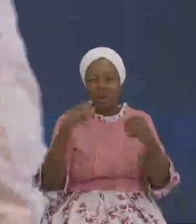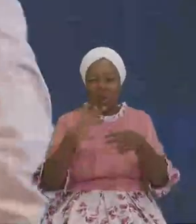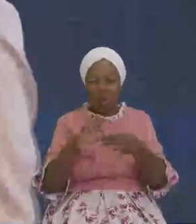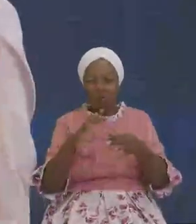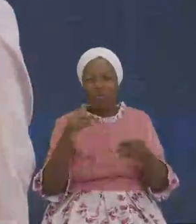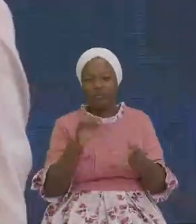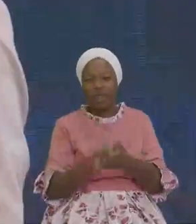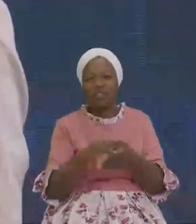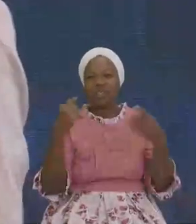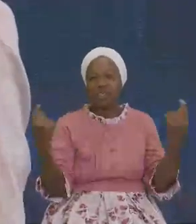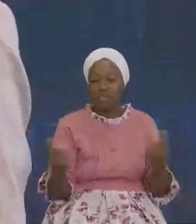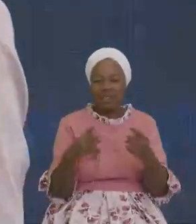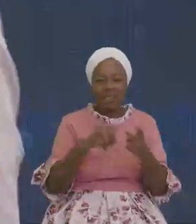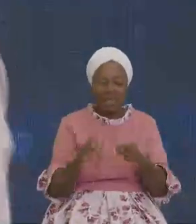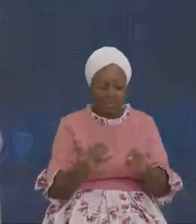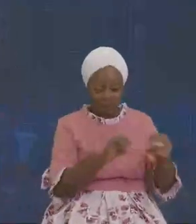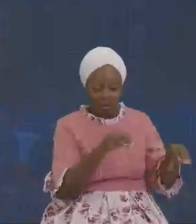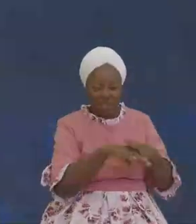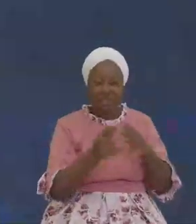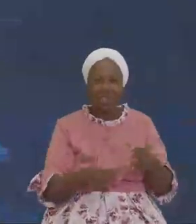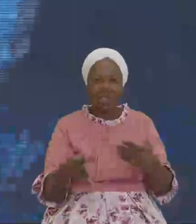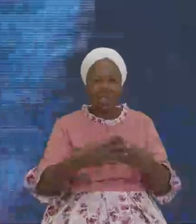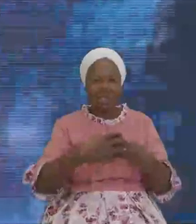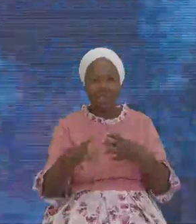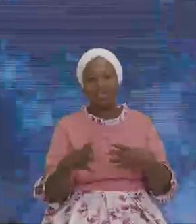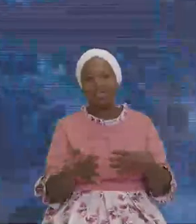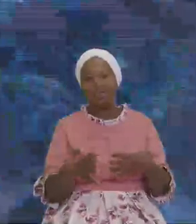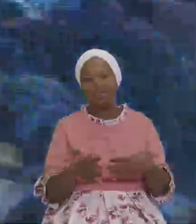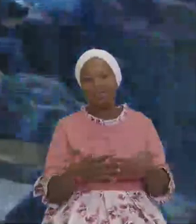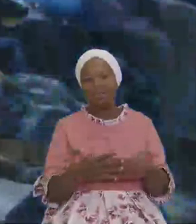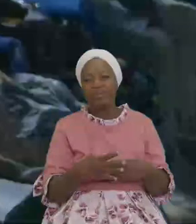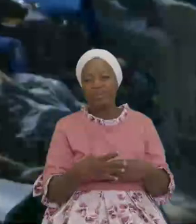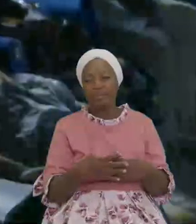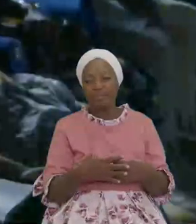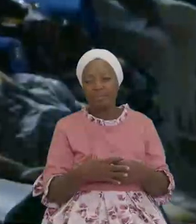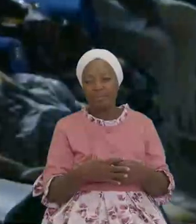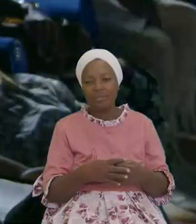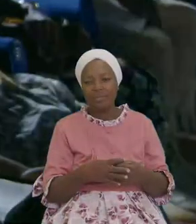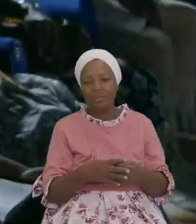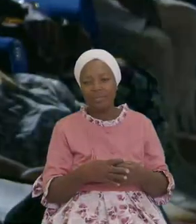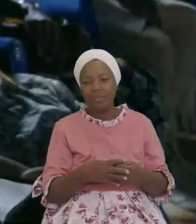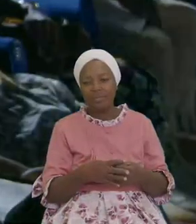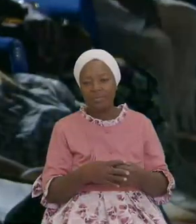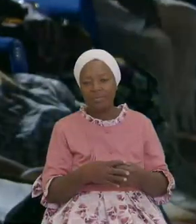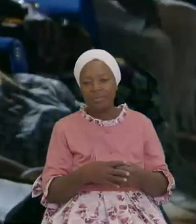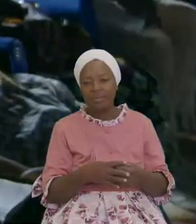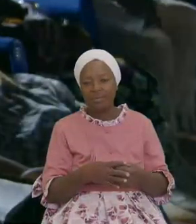tu es lié, enlacé par les cordes de tes péchés, il te jette dans la cage.